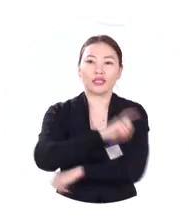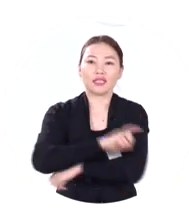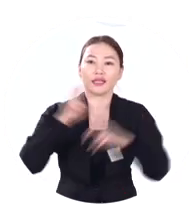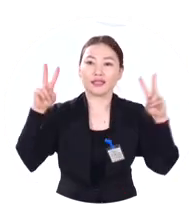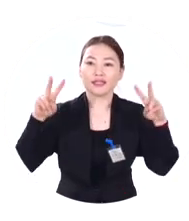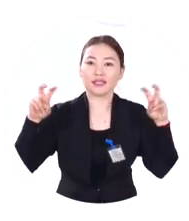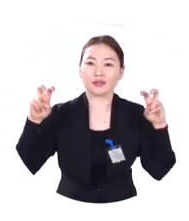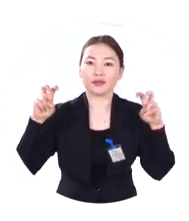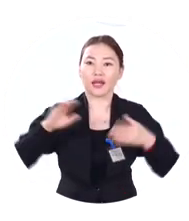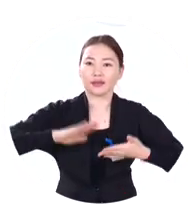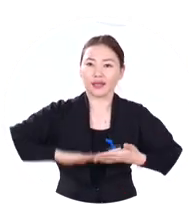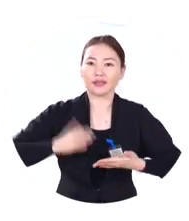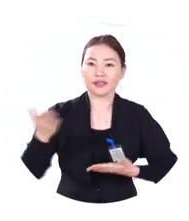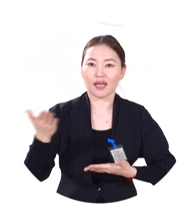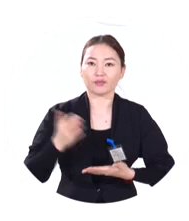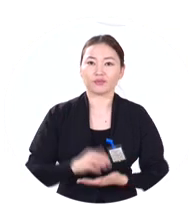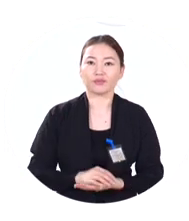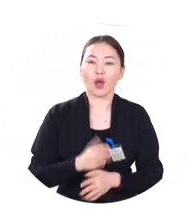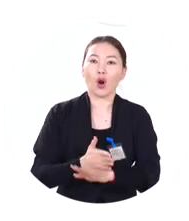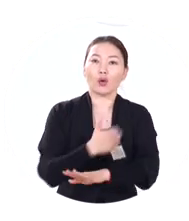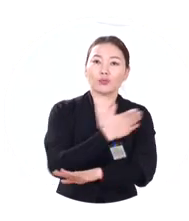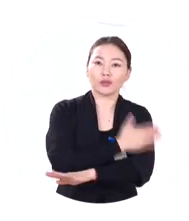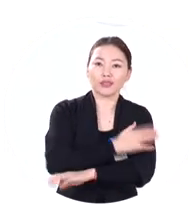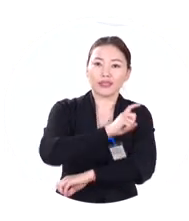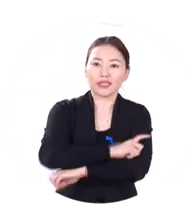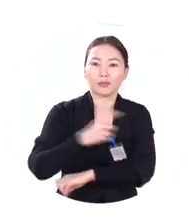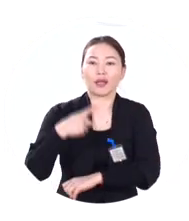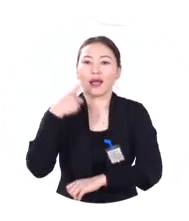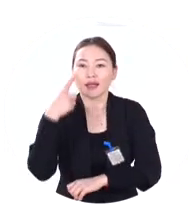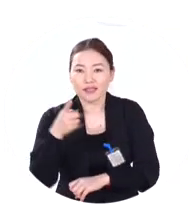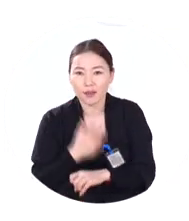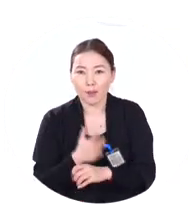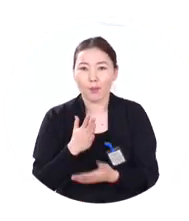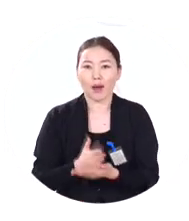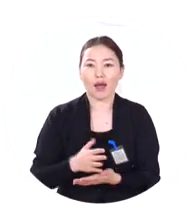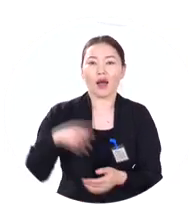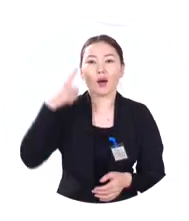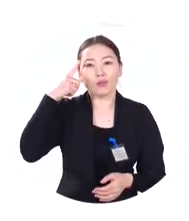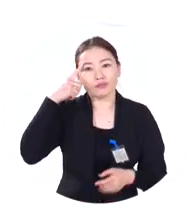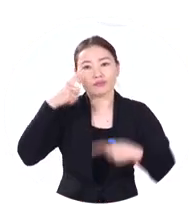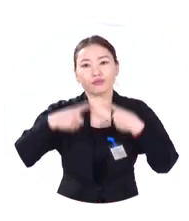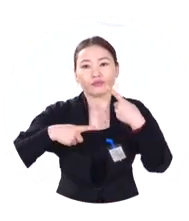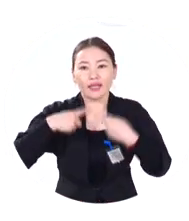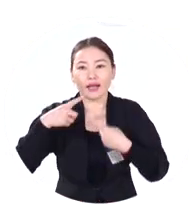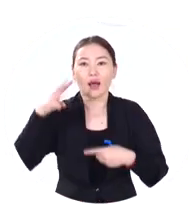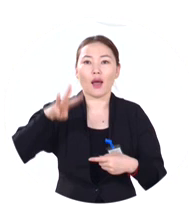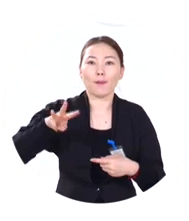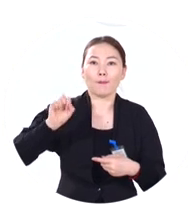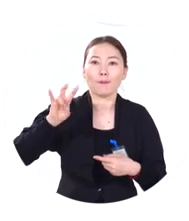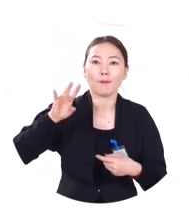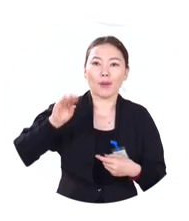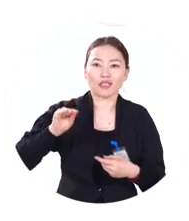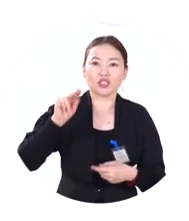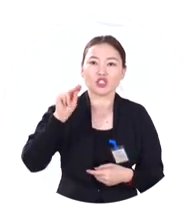За өнөөдрийн хичээлийн сэдэв бол өмнөх хичээлдэр хэлсэнчлэн Монголын талаарх манж чингүрний бодлого яагаад өөрчлөгдөв гэсэн сэдэв